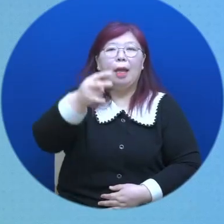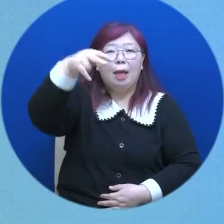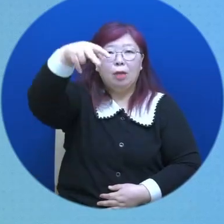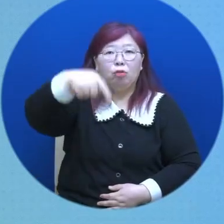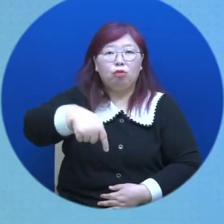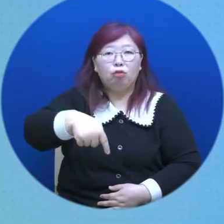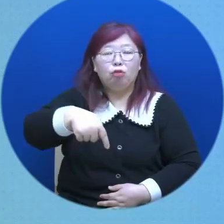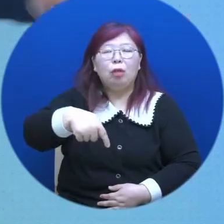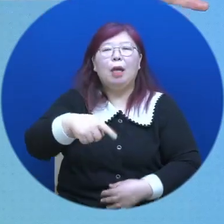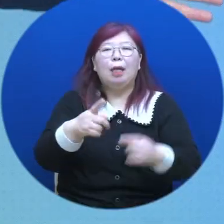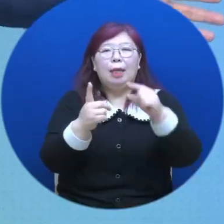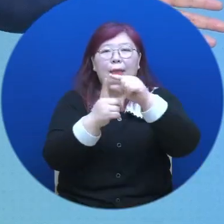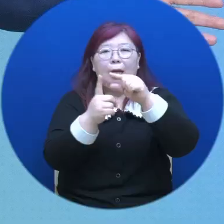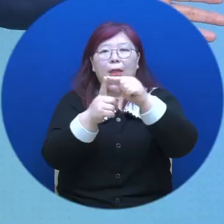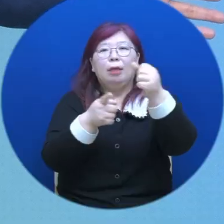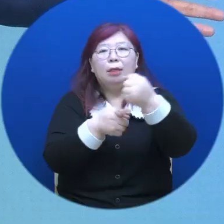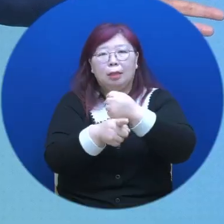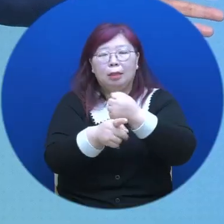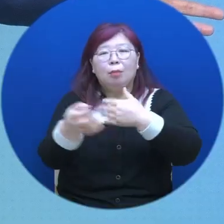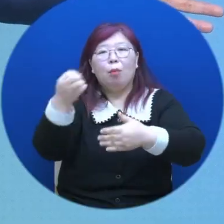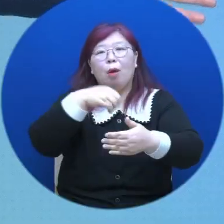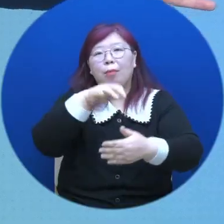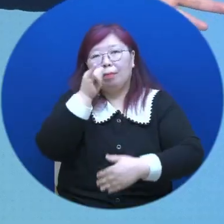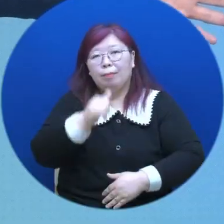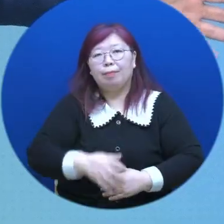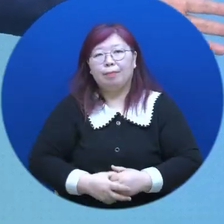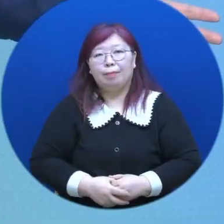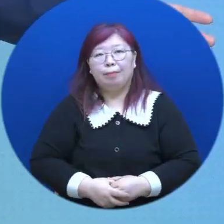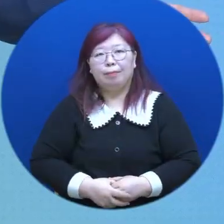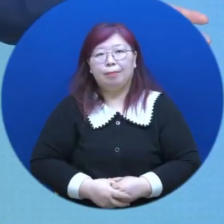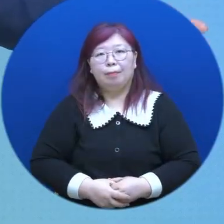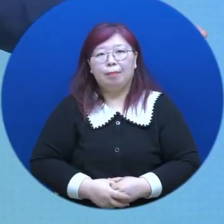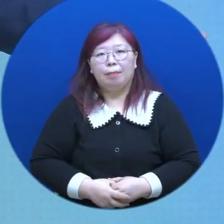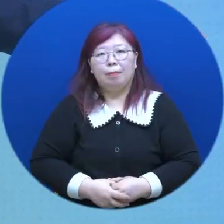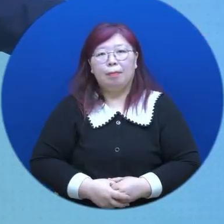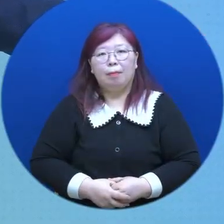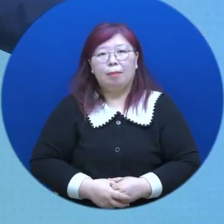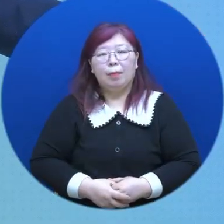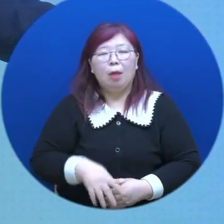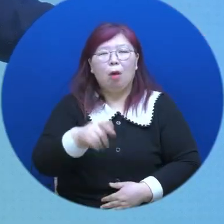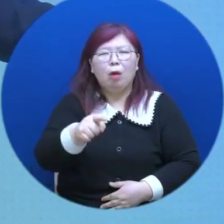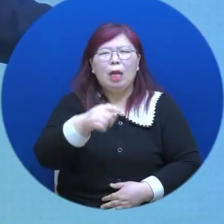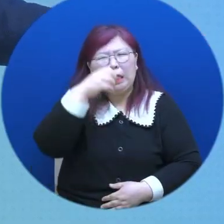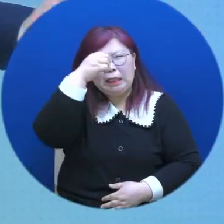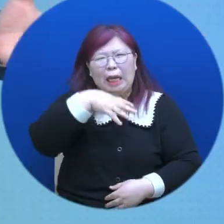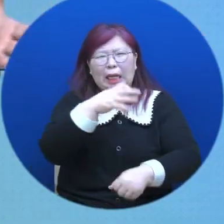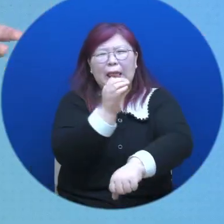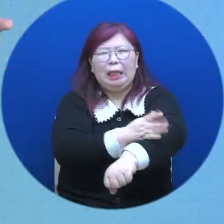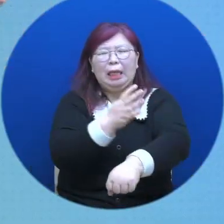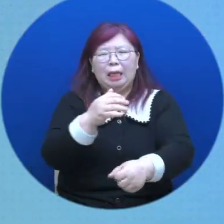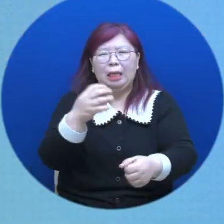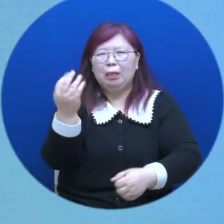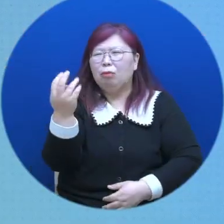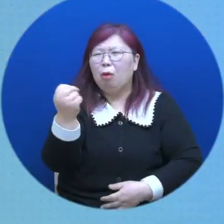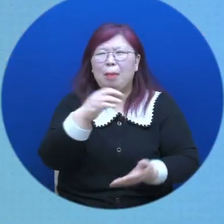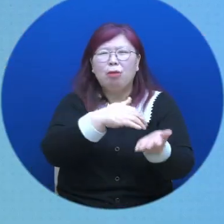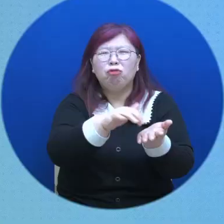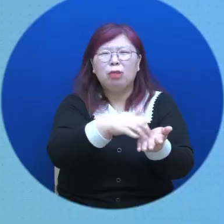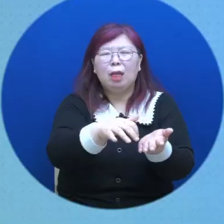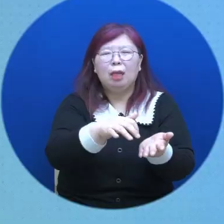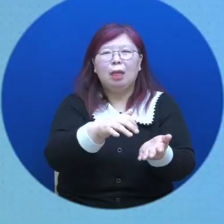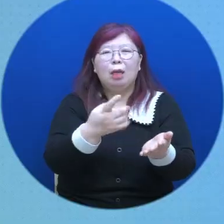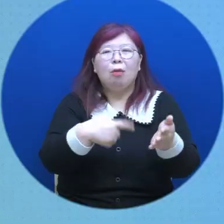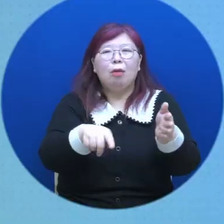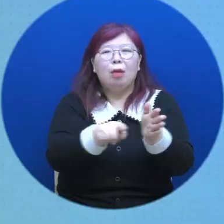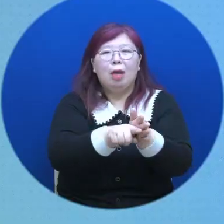계수하다라는 말씀의 내용이라는 거예요. 자, 여기에는 단순히 수를 세기 위하여 머리를 들라